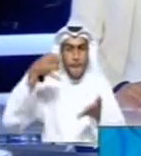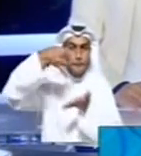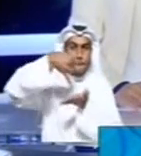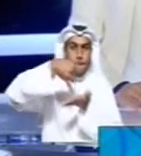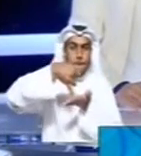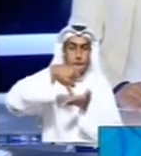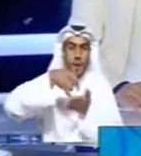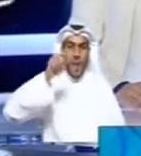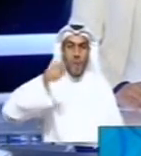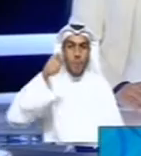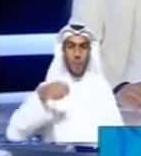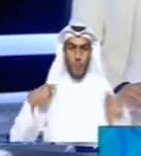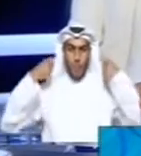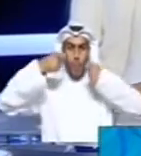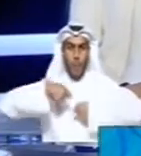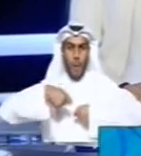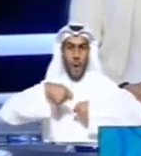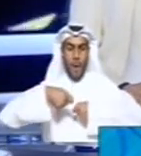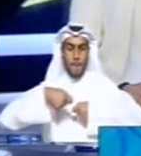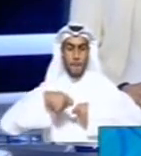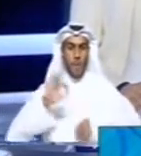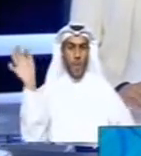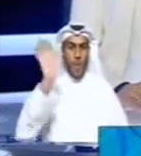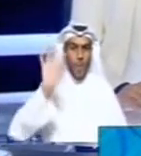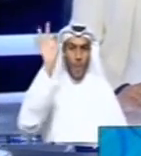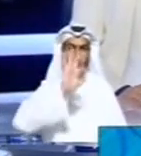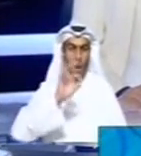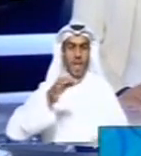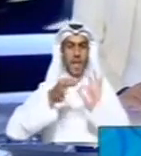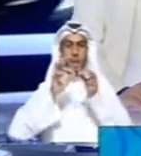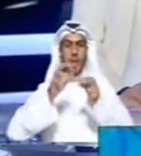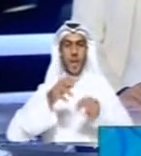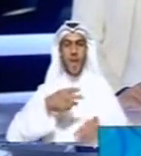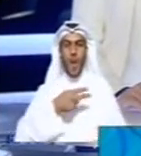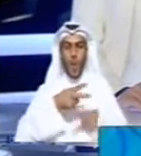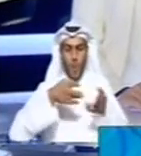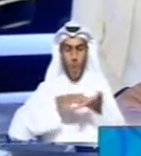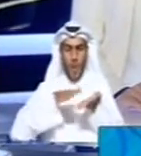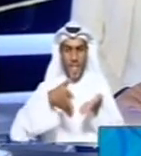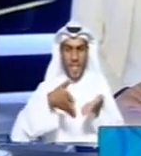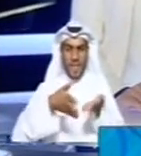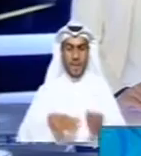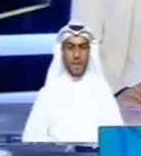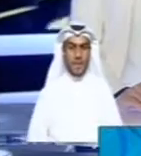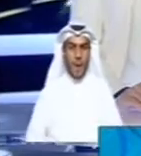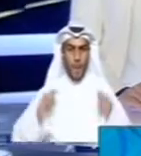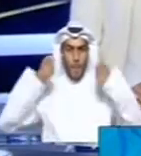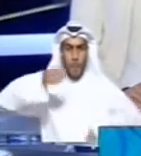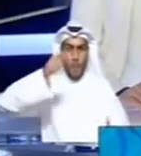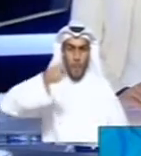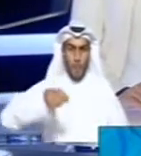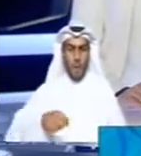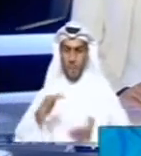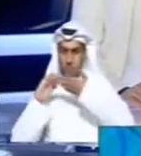في مقر جمعية المحامين الكويتية. هذا الإنجاز يعمل على تسهيل إجراءات المحامين